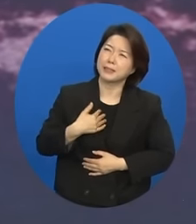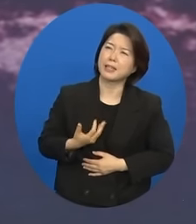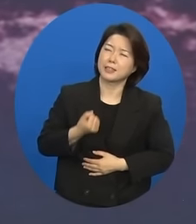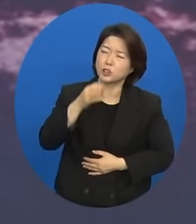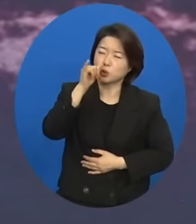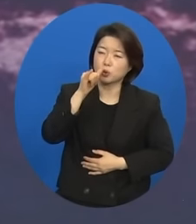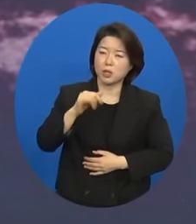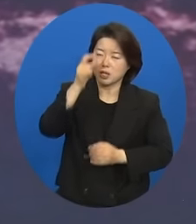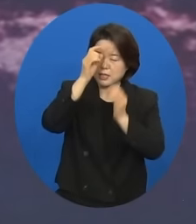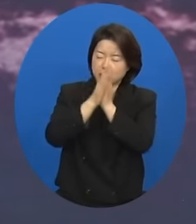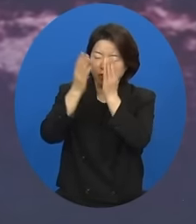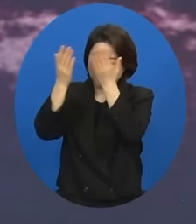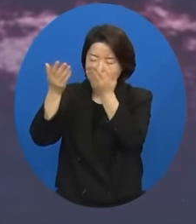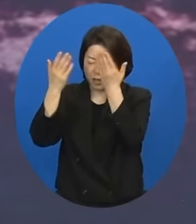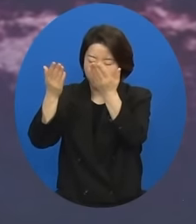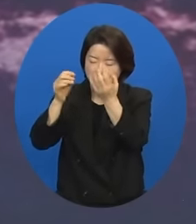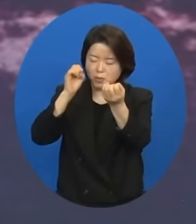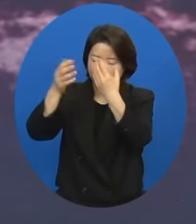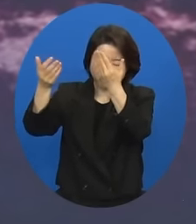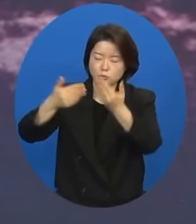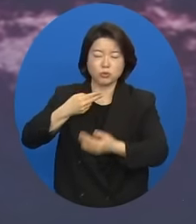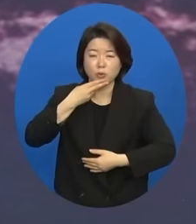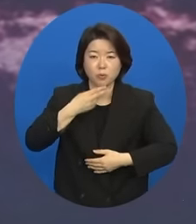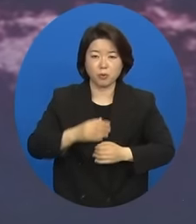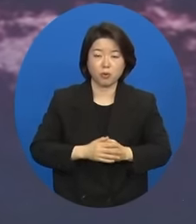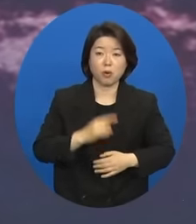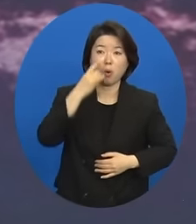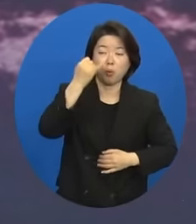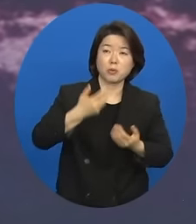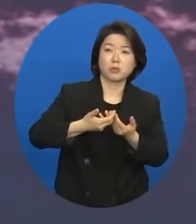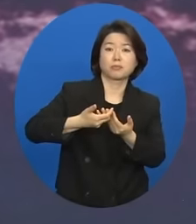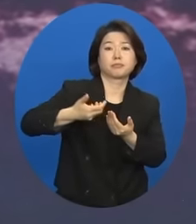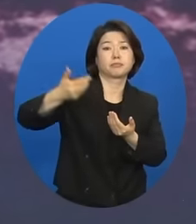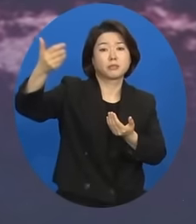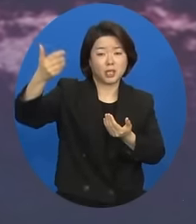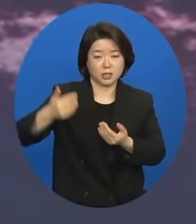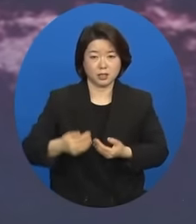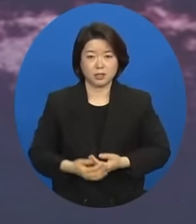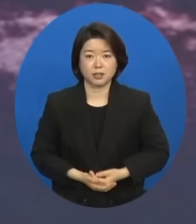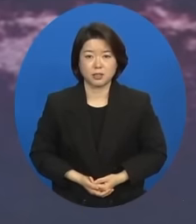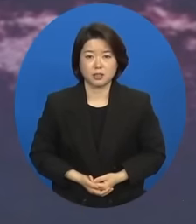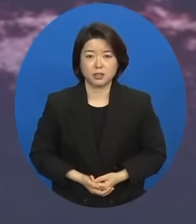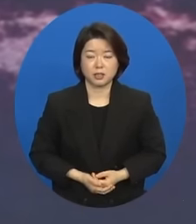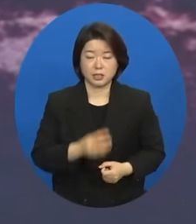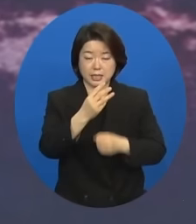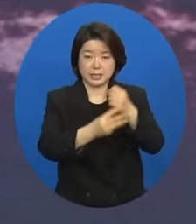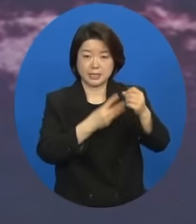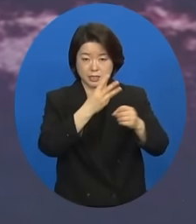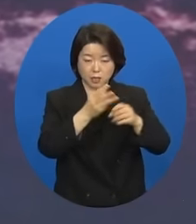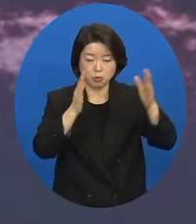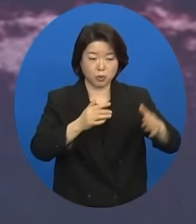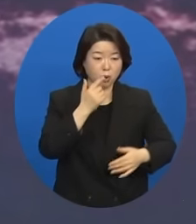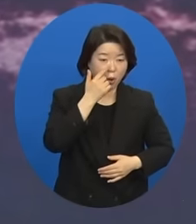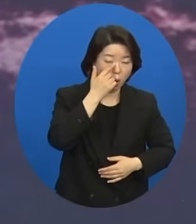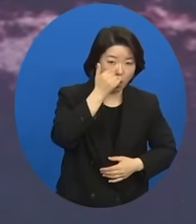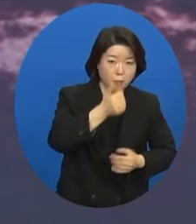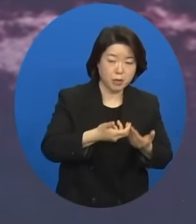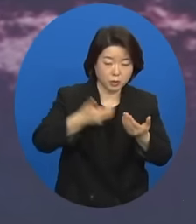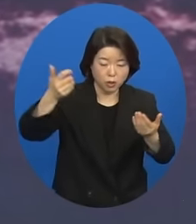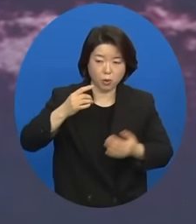기도했는데 응답이 안 된 거예 어머님이 어머니도 돌아가셨어요 이게 3동 아버지도 어머니도